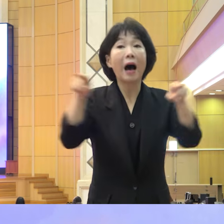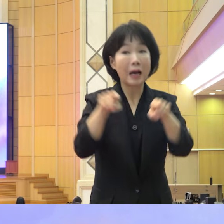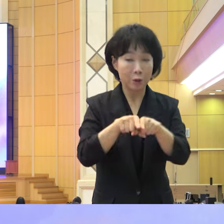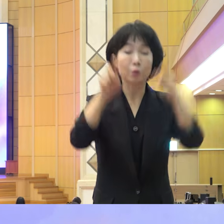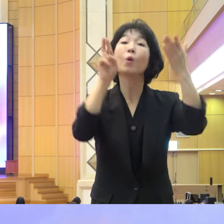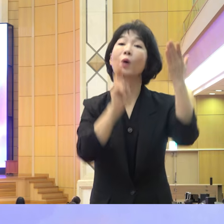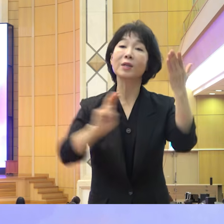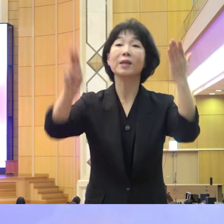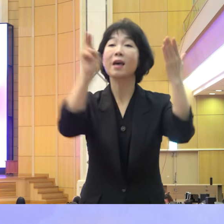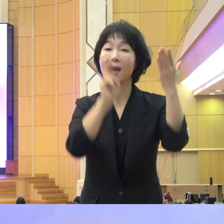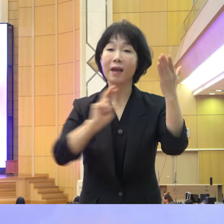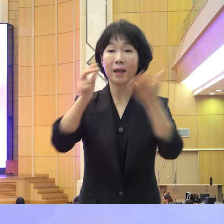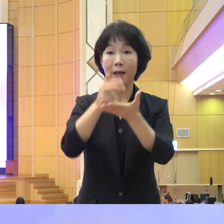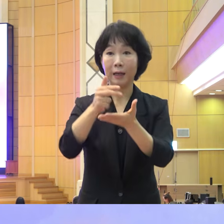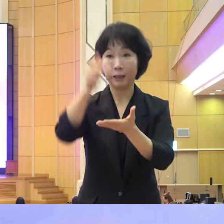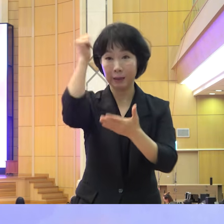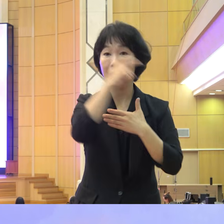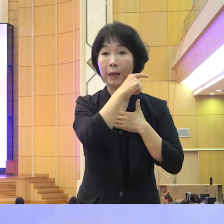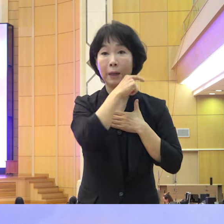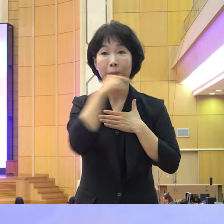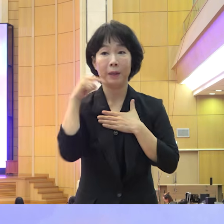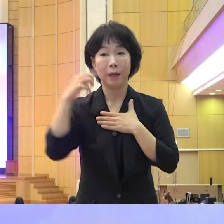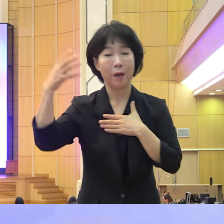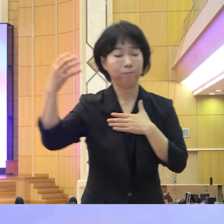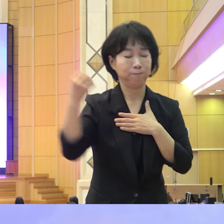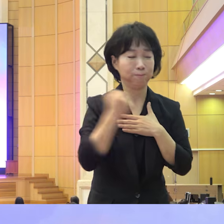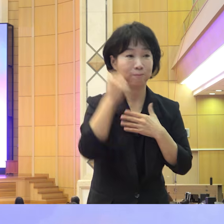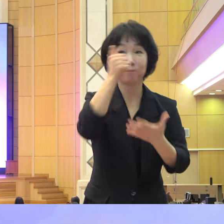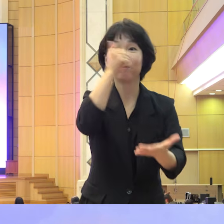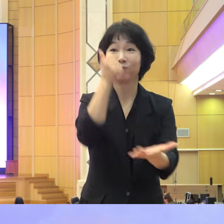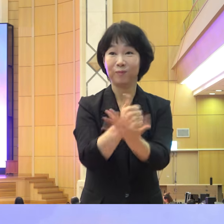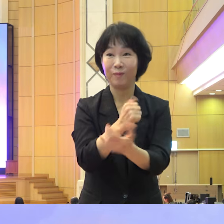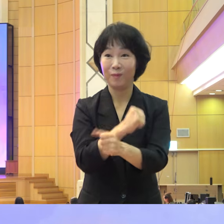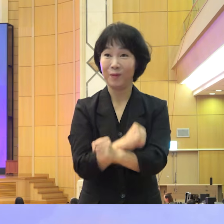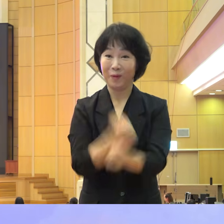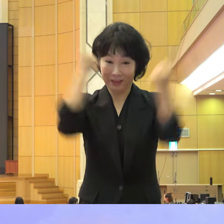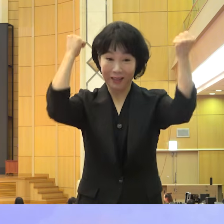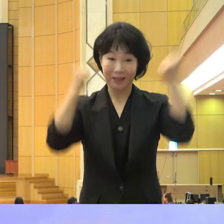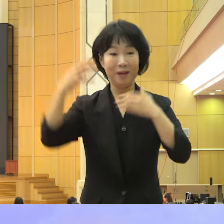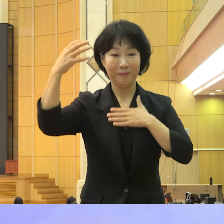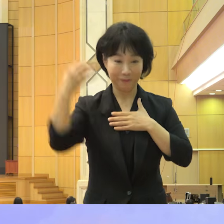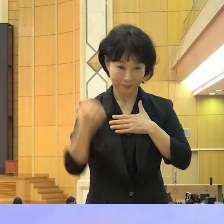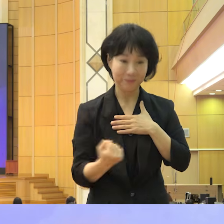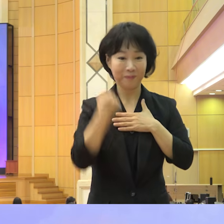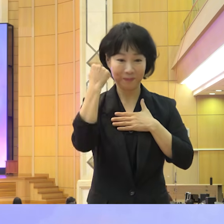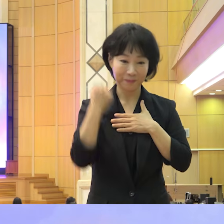함께 찬송하세. 그 피로 속죄함. 행문